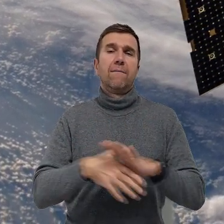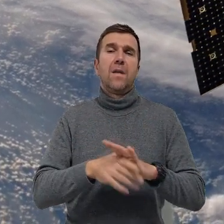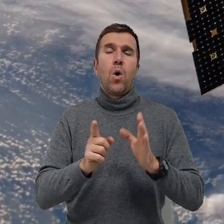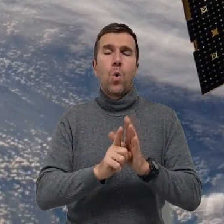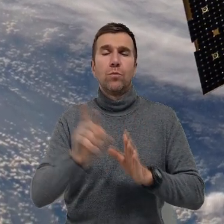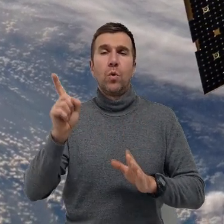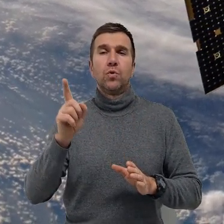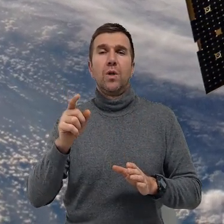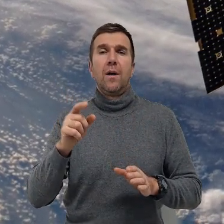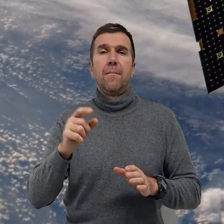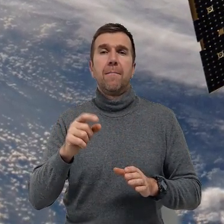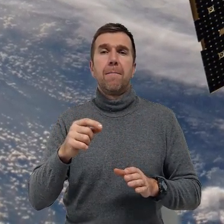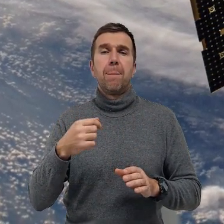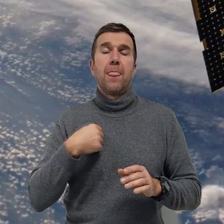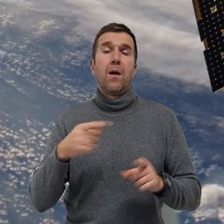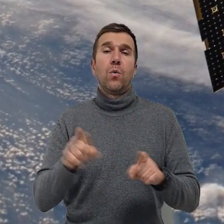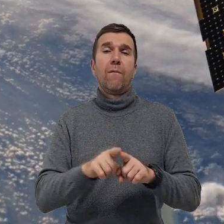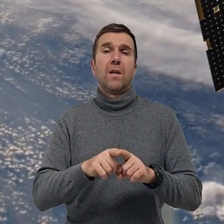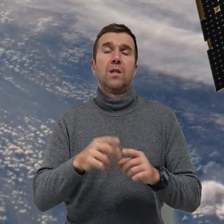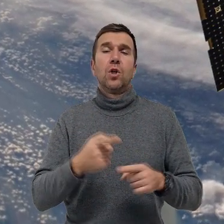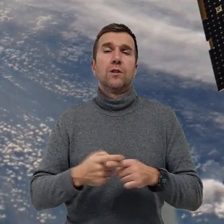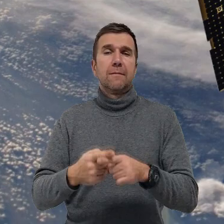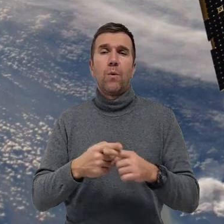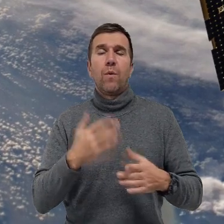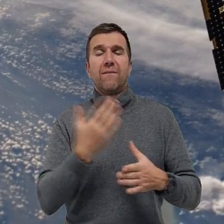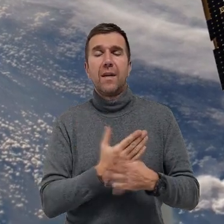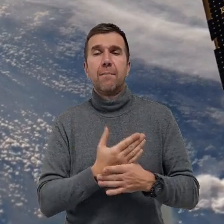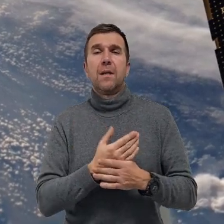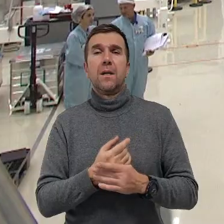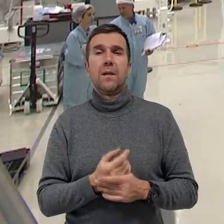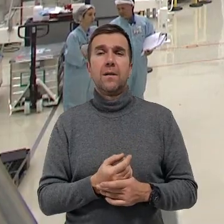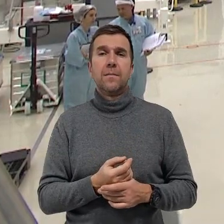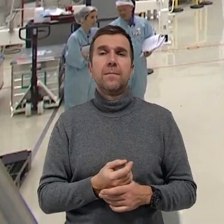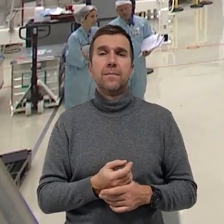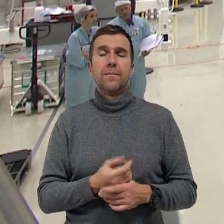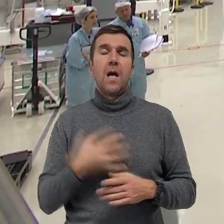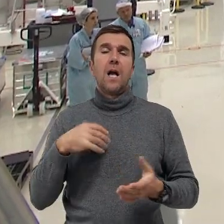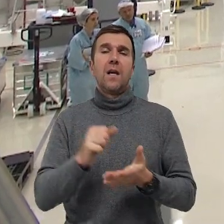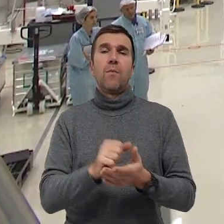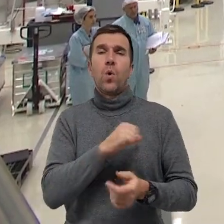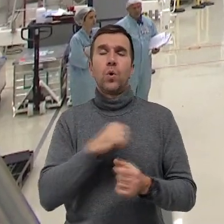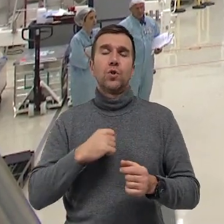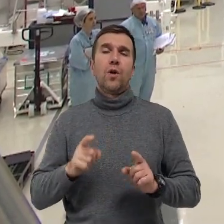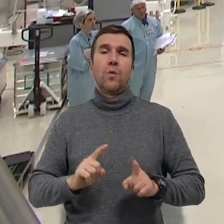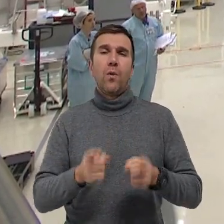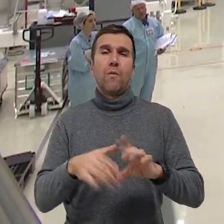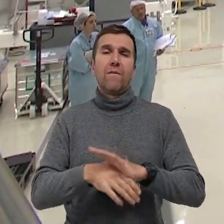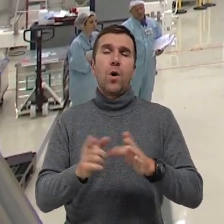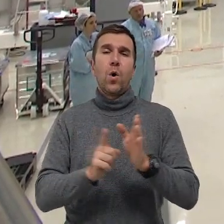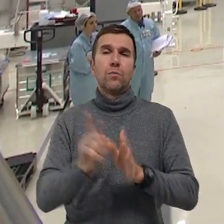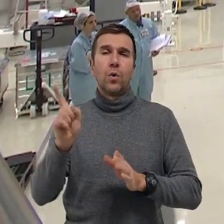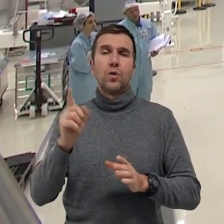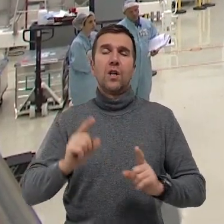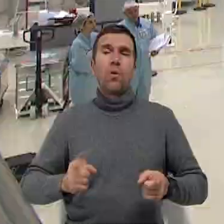kosmicznej. Oprócz tego także reprezentuję spółki, które na co dzień zajmują się działalnością kosmiczną. I mówiąc